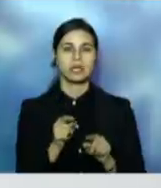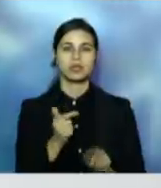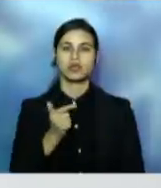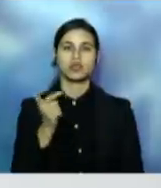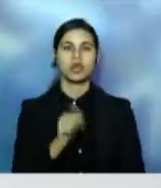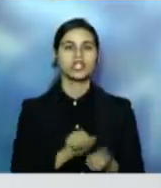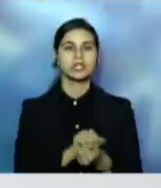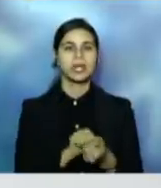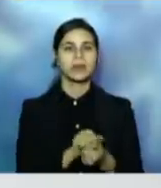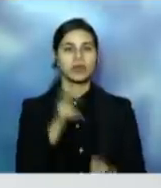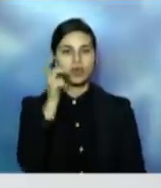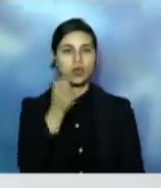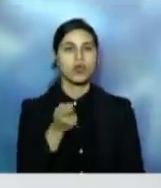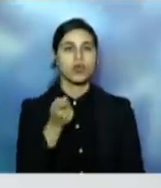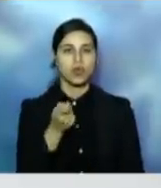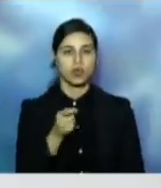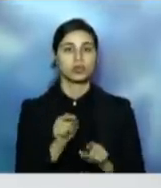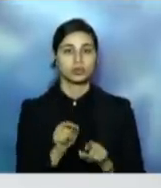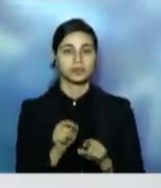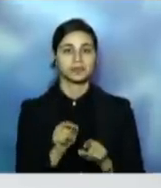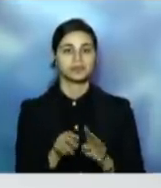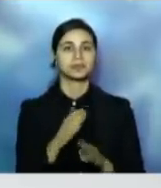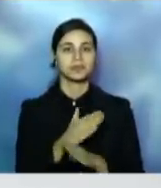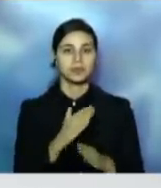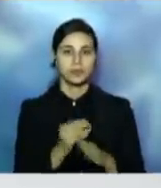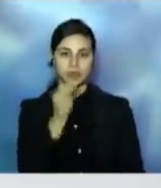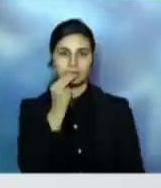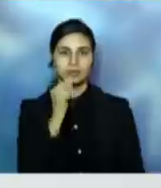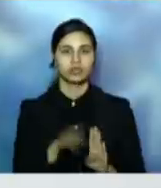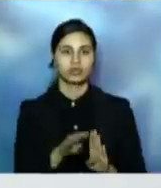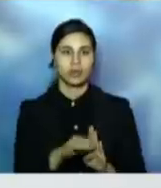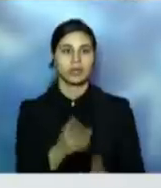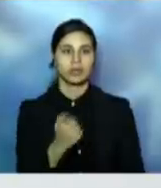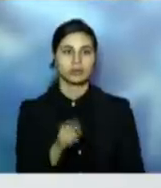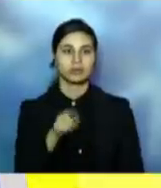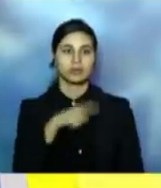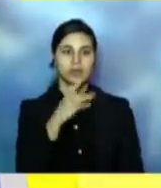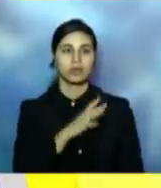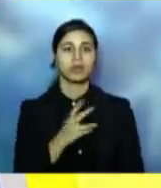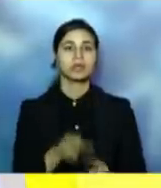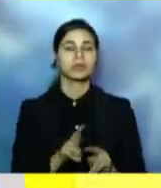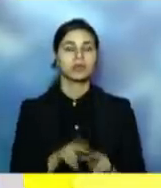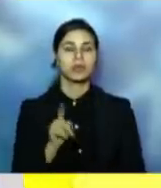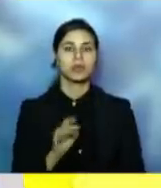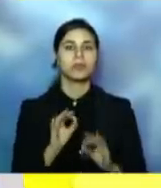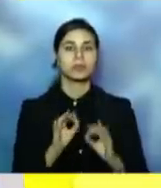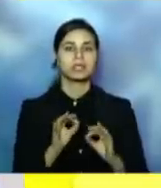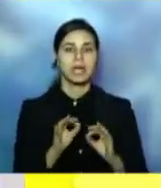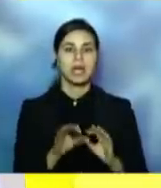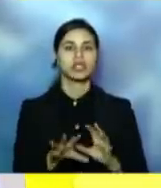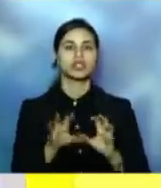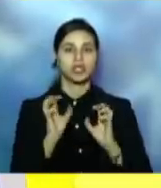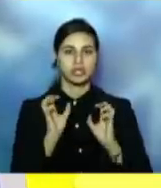უხეშად დაფქვილი ხორბლისგან მომზადებულ პურს. დიახ, აი ესე რაზედაც თქვენ საუბრობდით, ზუსტად იმიტომ რომ ნელა